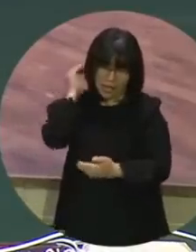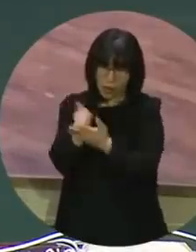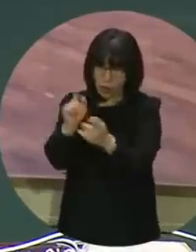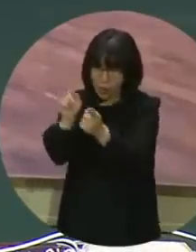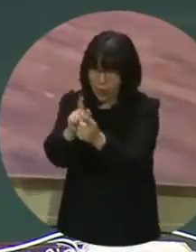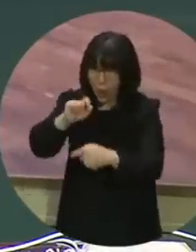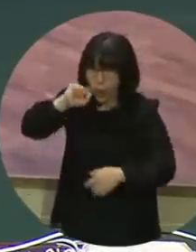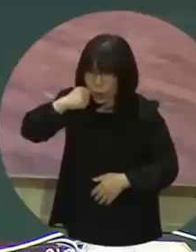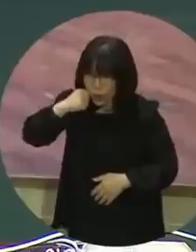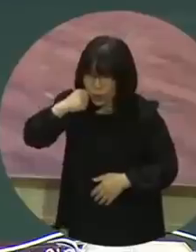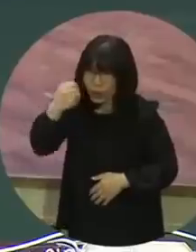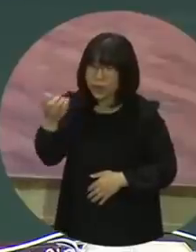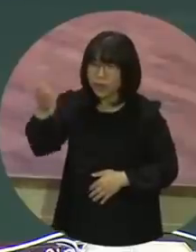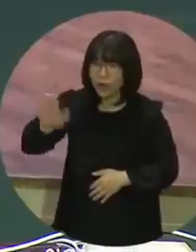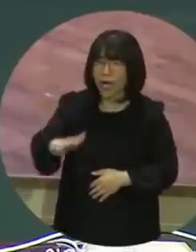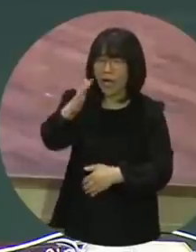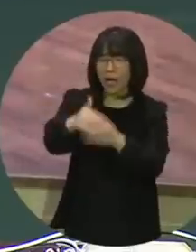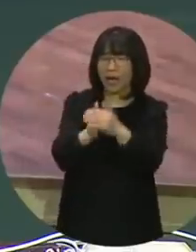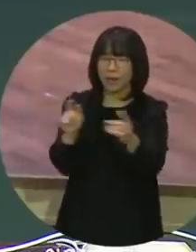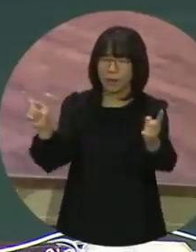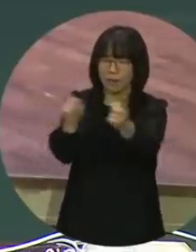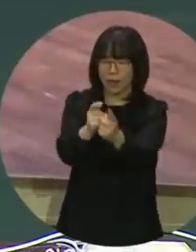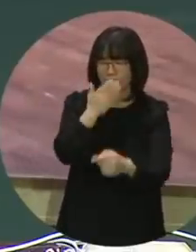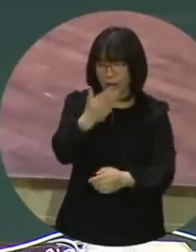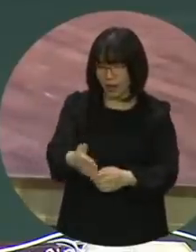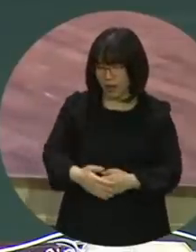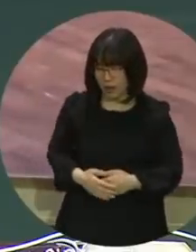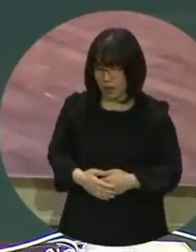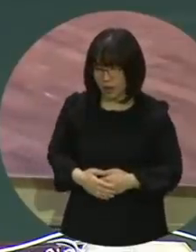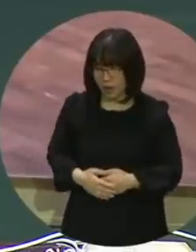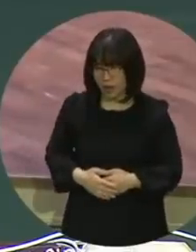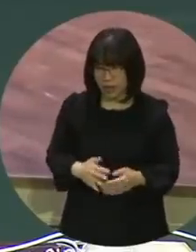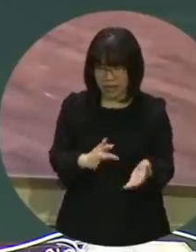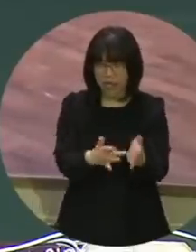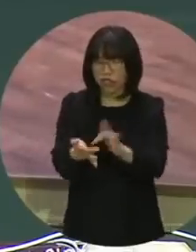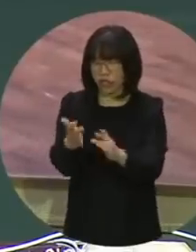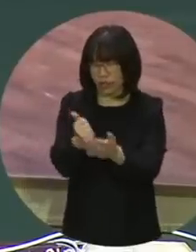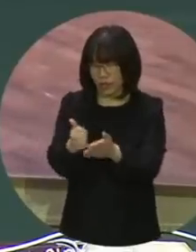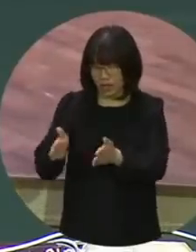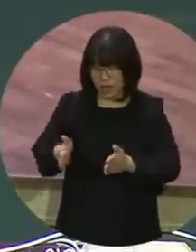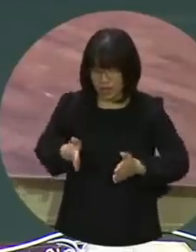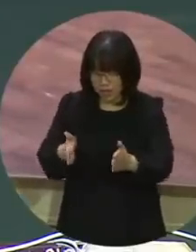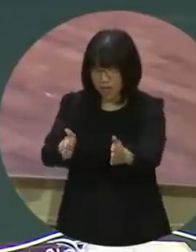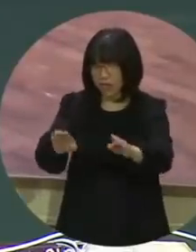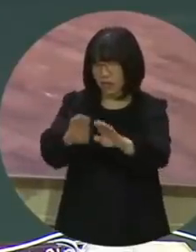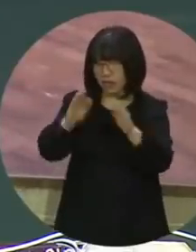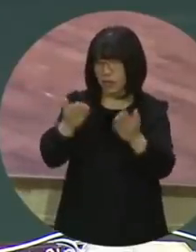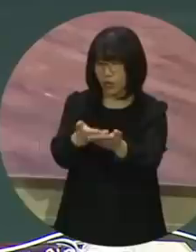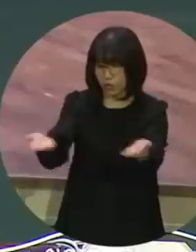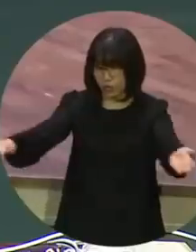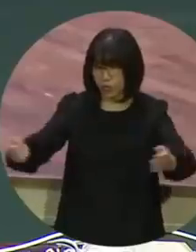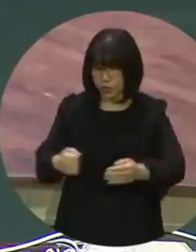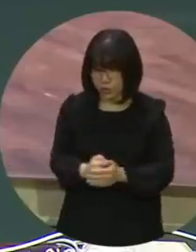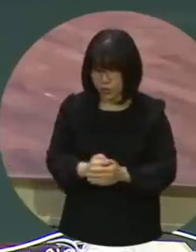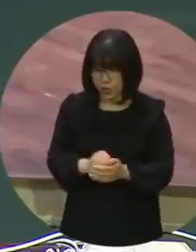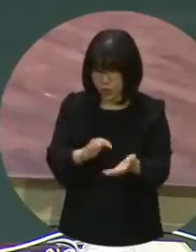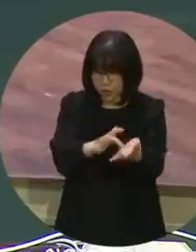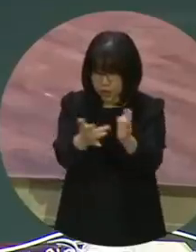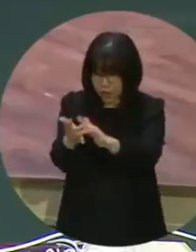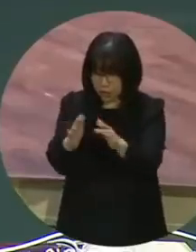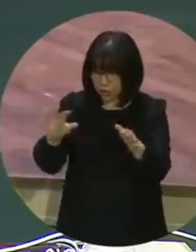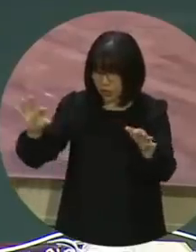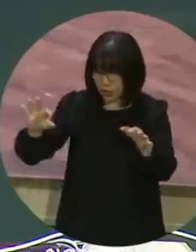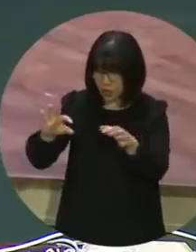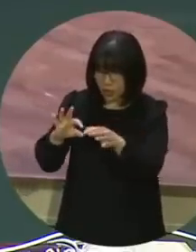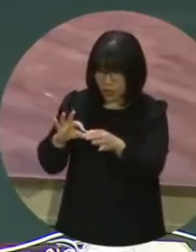어떻게 그럴 수 있느냐? 예수님 길을 열어놨어요. 예수 그리스도를 통하지 않으면 하나님 만날